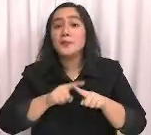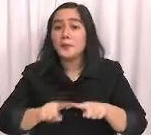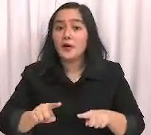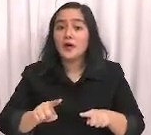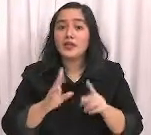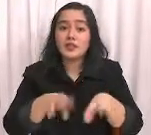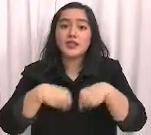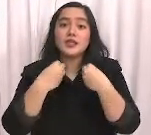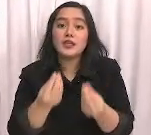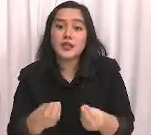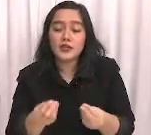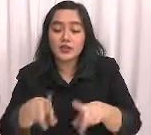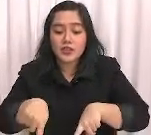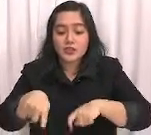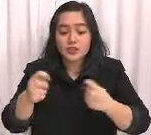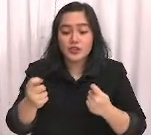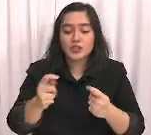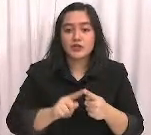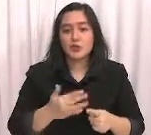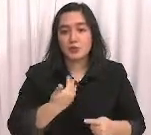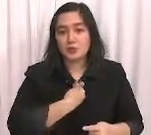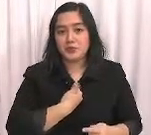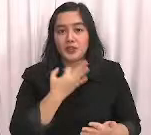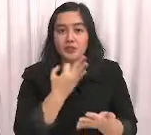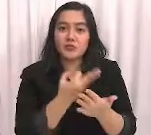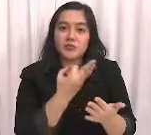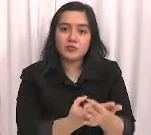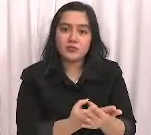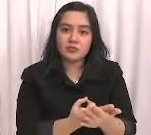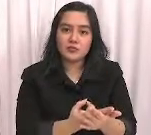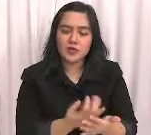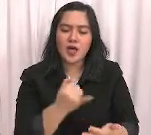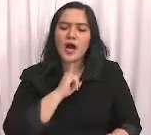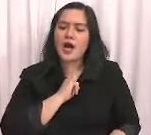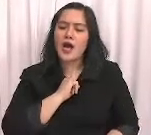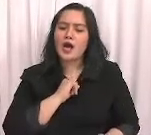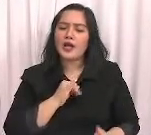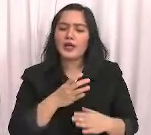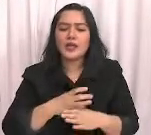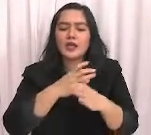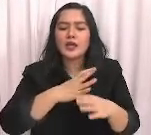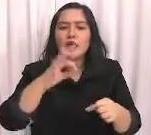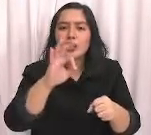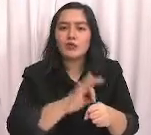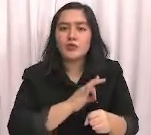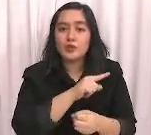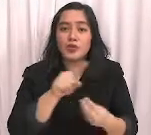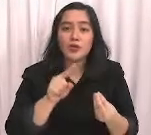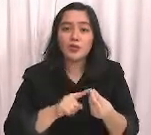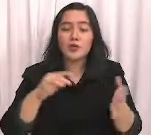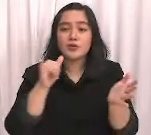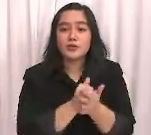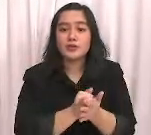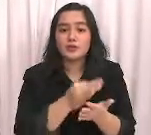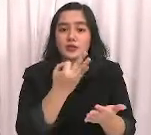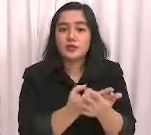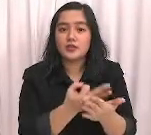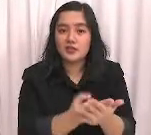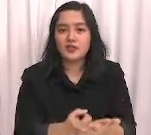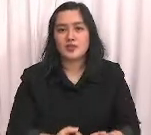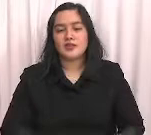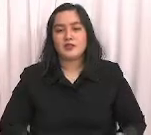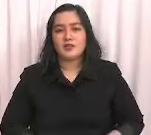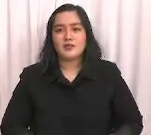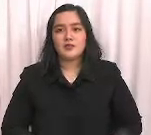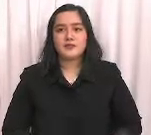siya na talagang paano yung pagkakasalansan, hindi ko talaga gagalawin yan. Minsan kakantsawan ng mga anak, ng dalawa kong anak